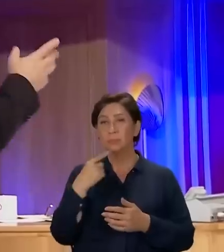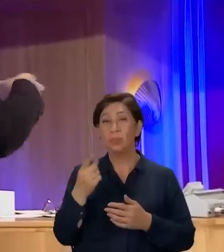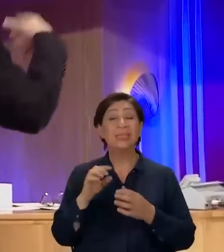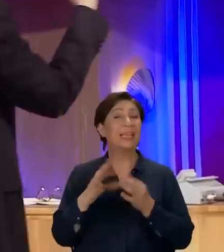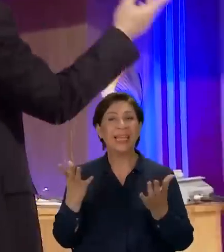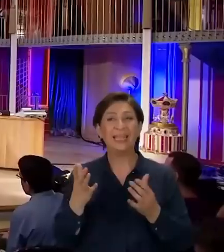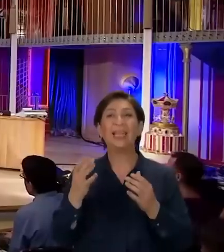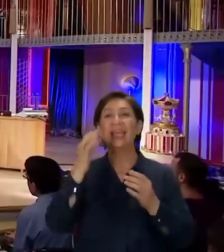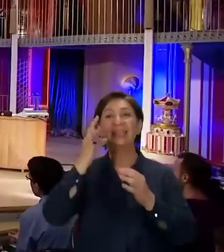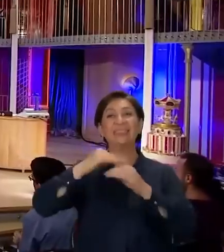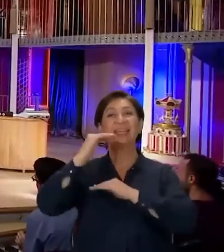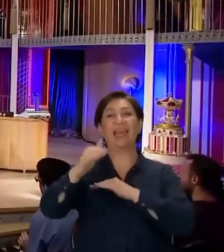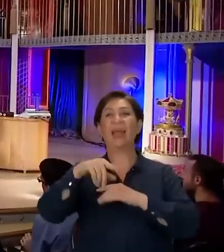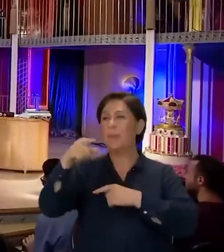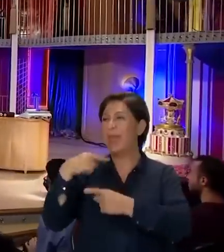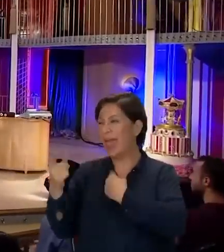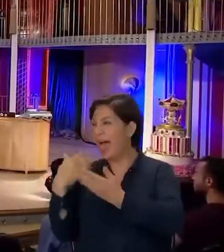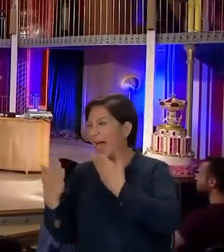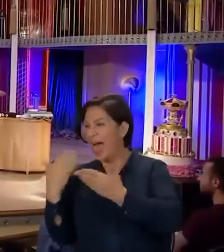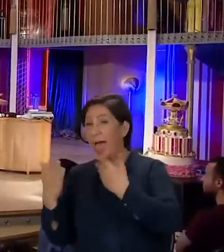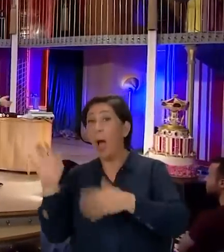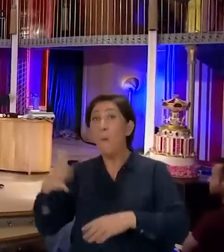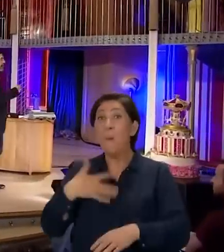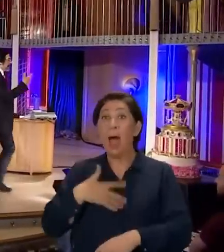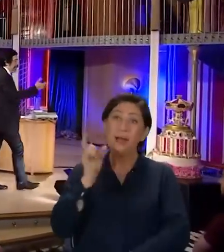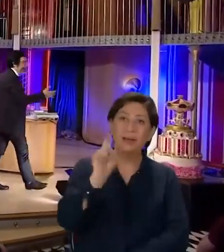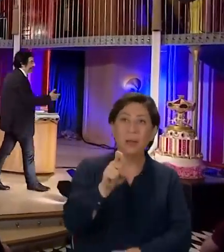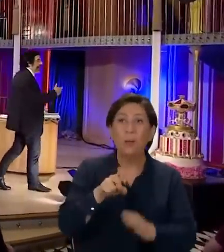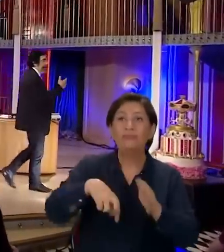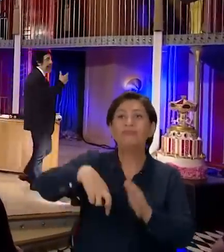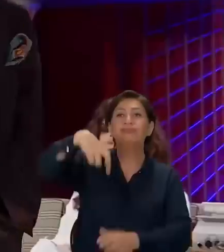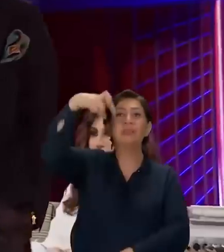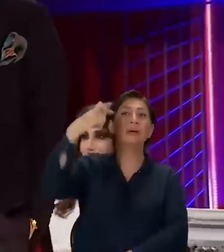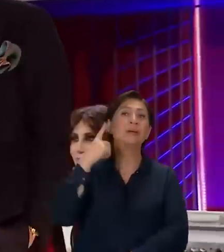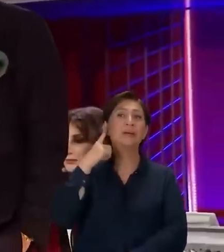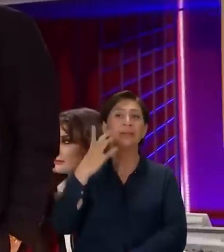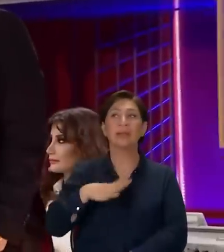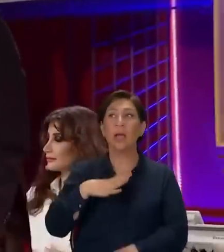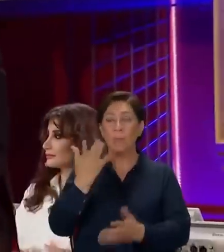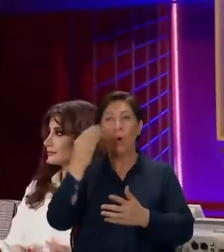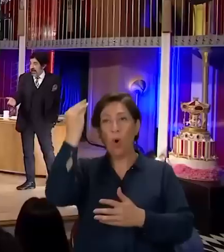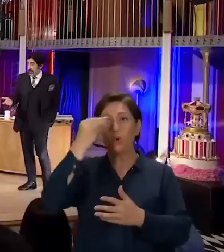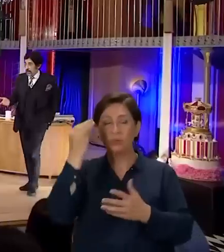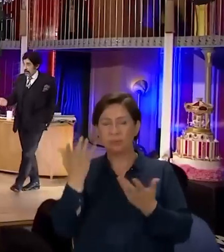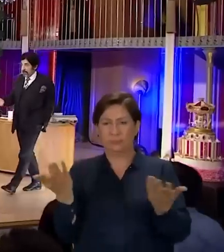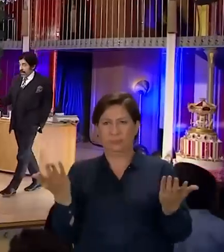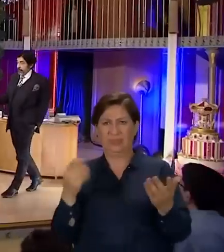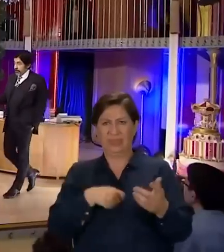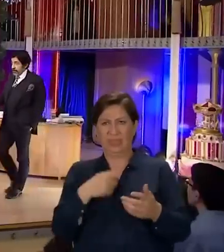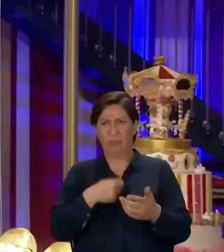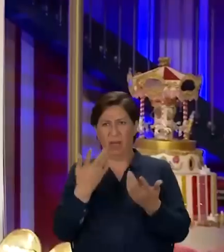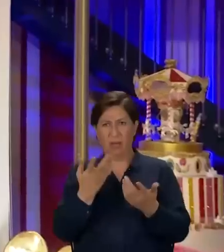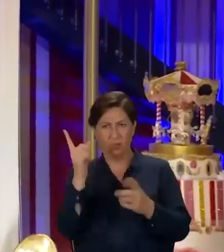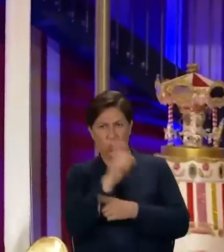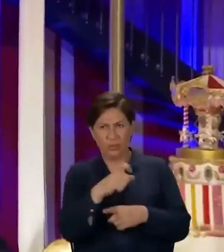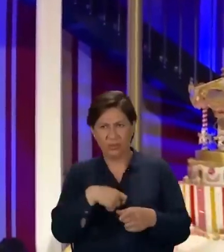sorduruyorlar? İnsanlar birbirlerine ertesi gün anlatsınlar. Vay bak hocaya bunu da sordular falan gibi. Hem hocayı zor durumda bırakıyorlar. Hem